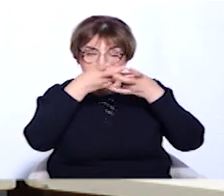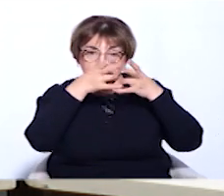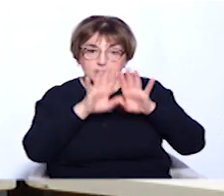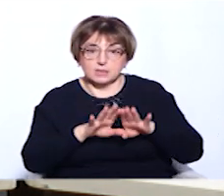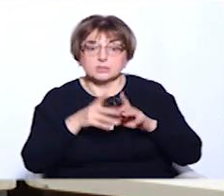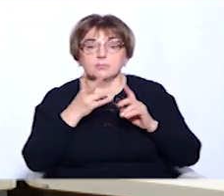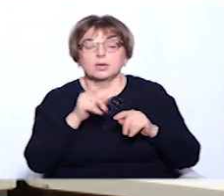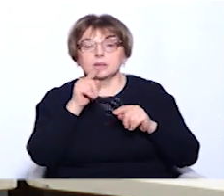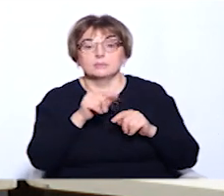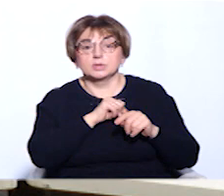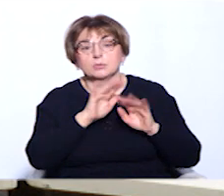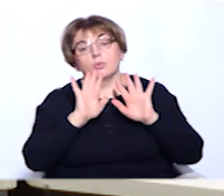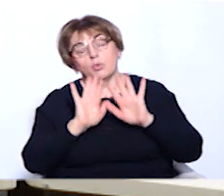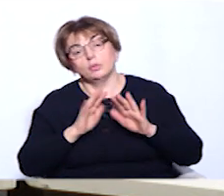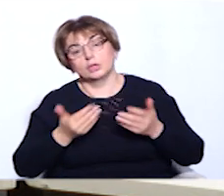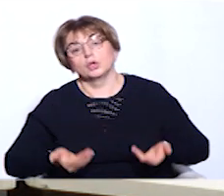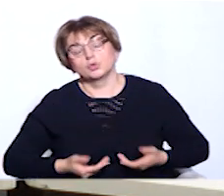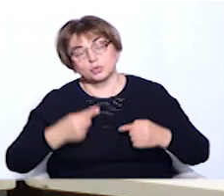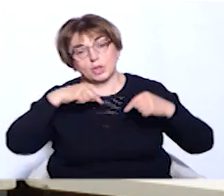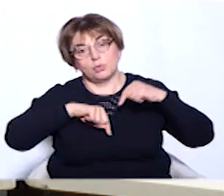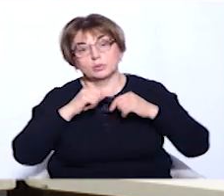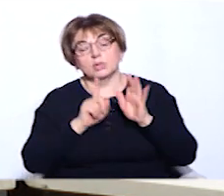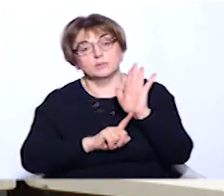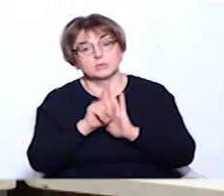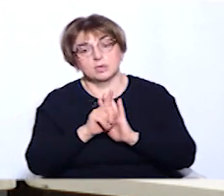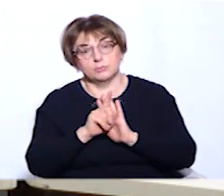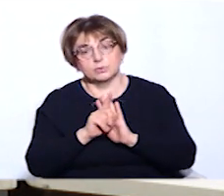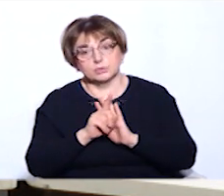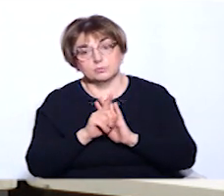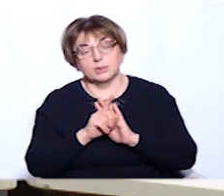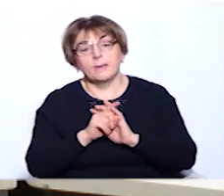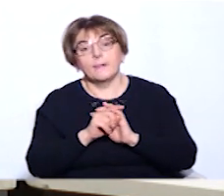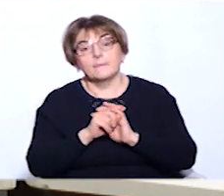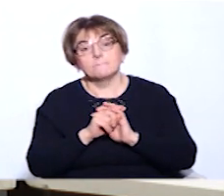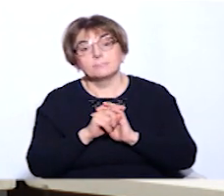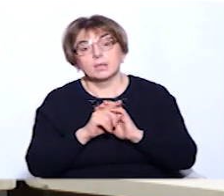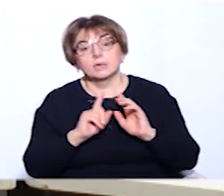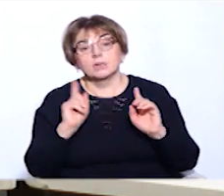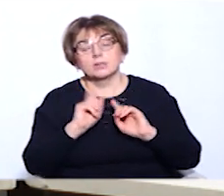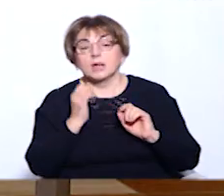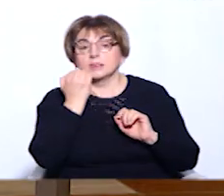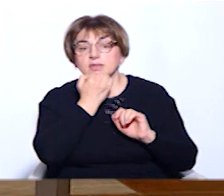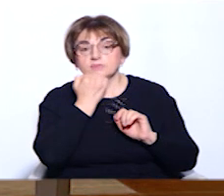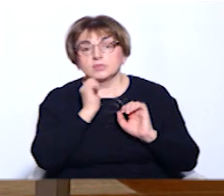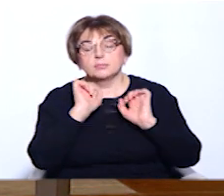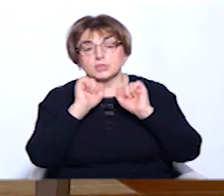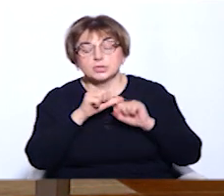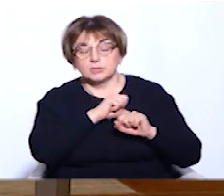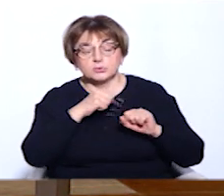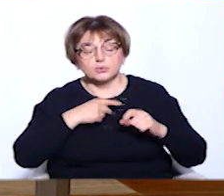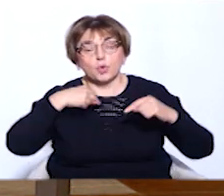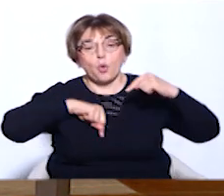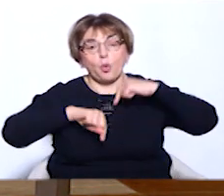ის განმარტება, რომ ისინი მხოლოდ ცოცხალ ორგანიზმებში წარმოიქმნება, უგულებელ ყოფილია. რა ნივთიერება შეიცავს